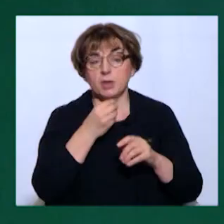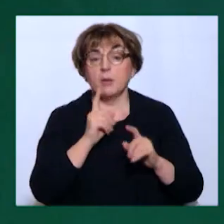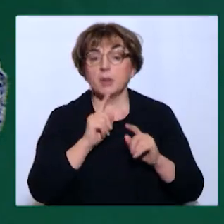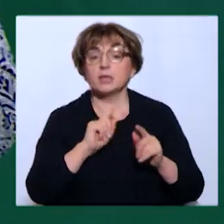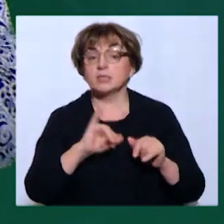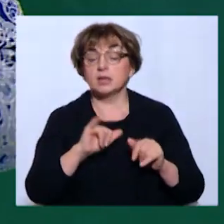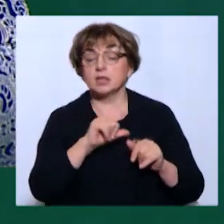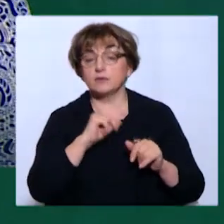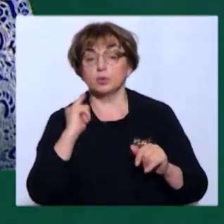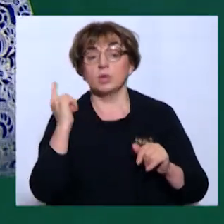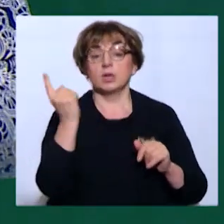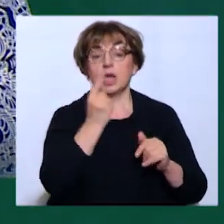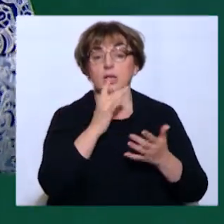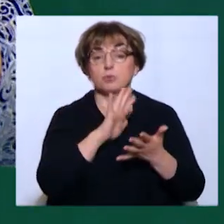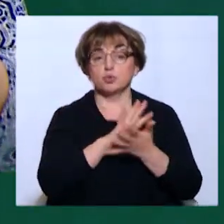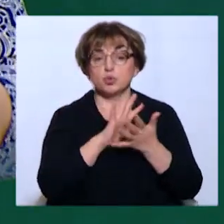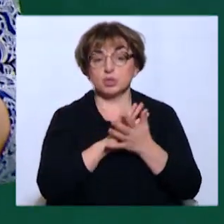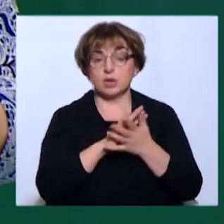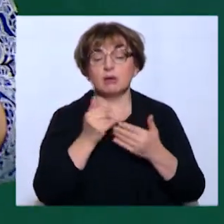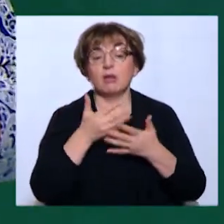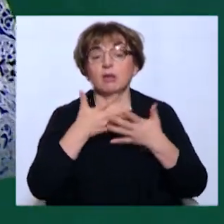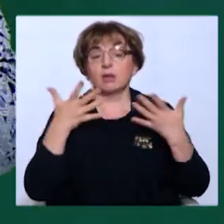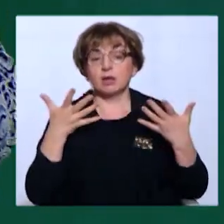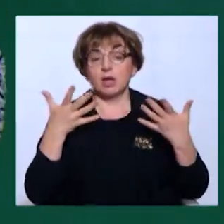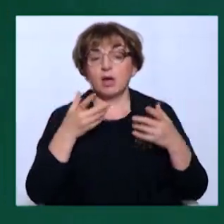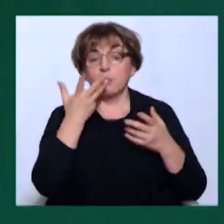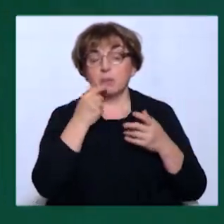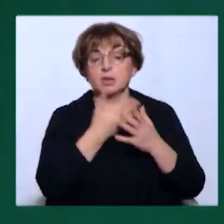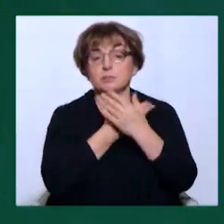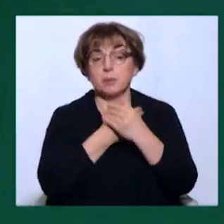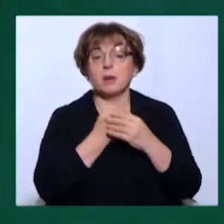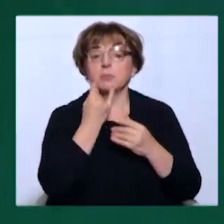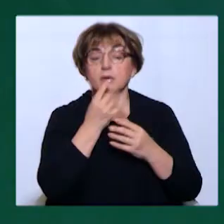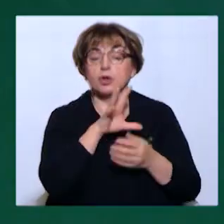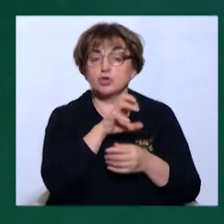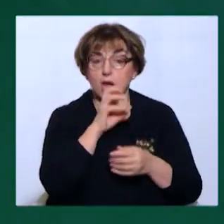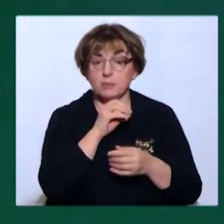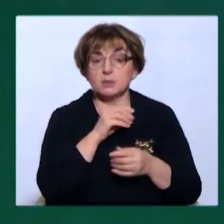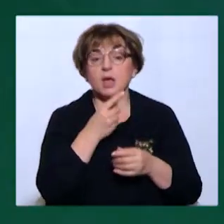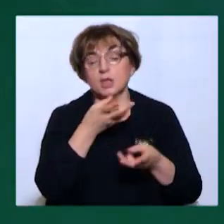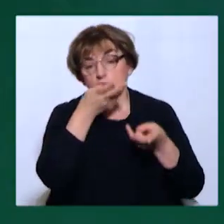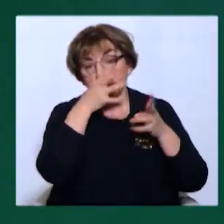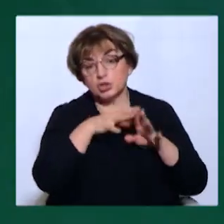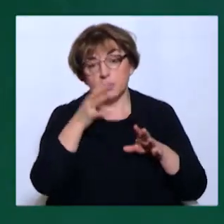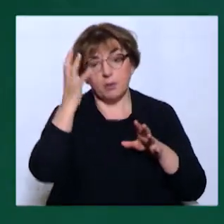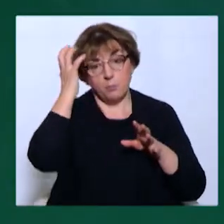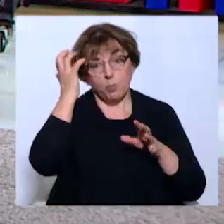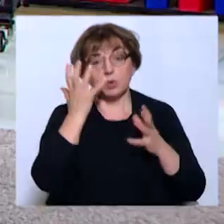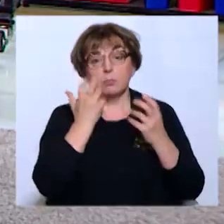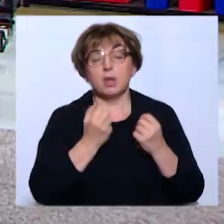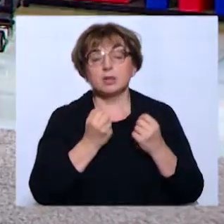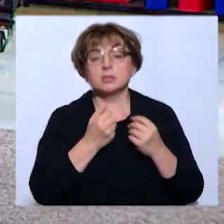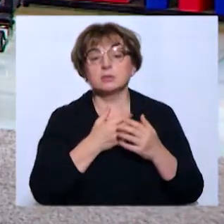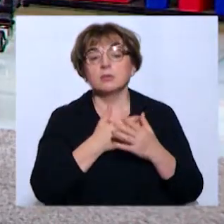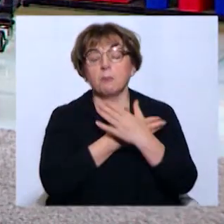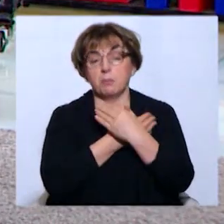გარემო ჭუჭყიანია, ღია ფერის პეპლებს კენკავს ფრინველები და რჩება მუქი ფერის ინდივიდები.